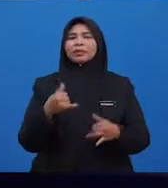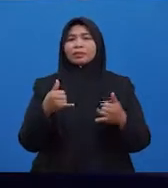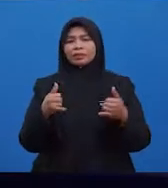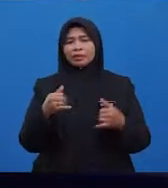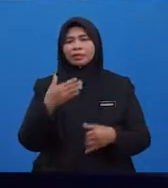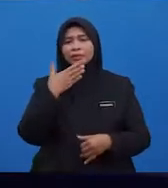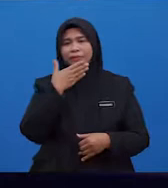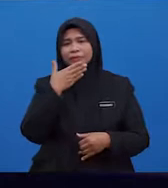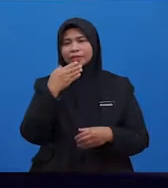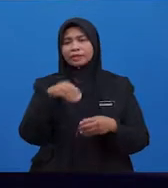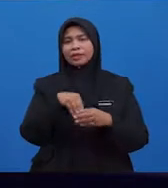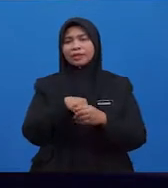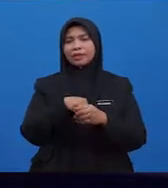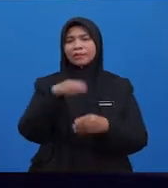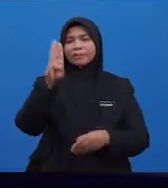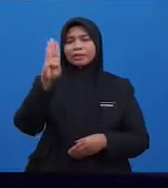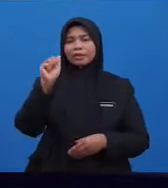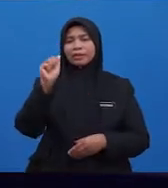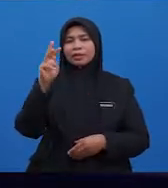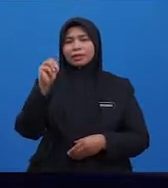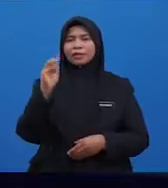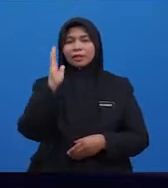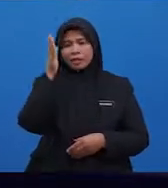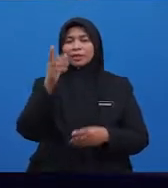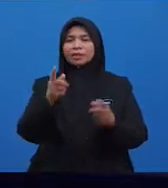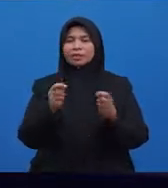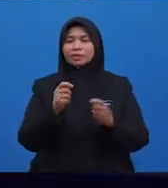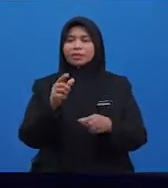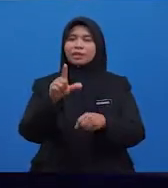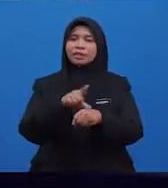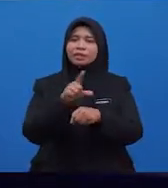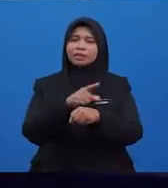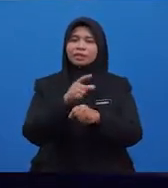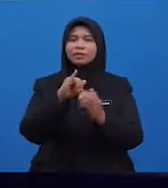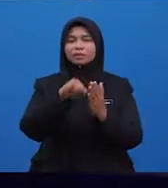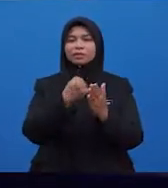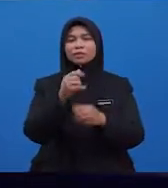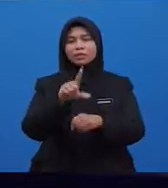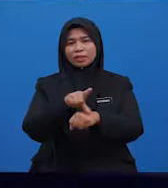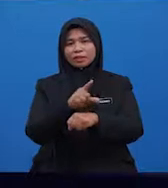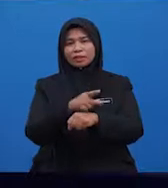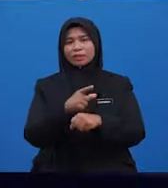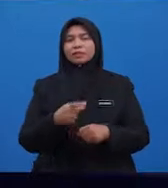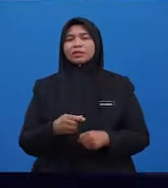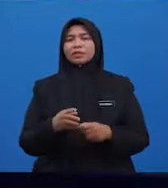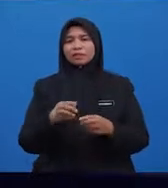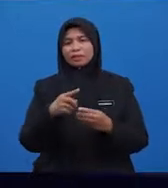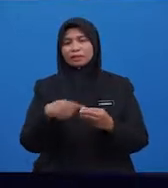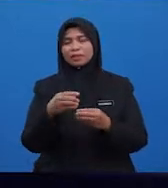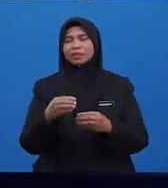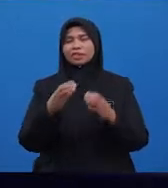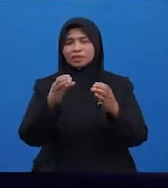Pemain-pemain muda dalam BAM akan menerima latihan kejurulatihan berkaitan